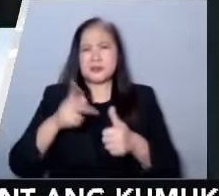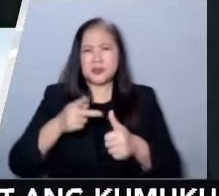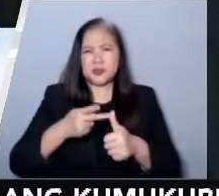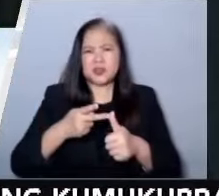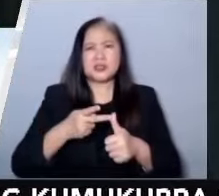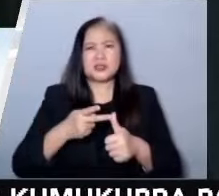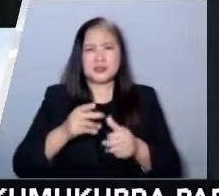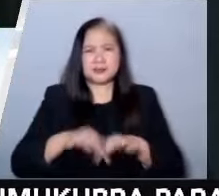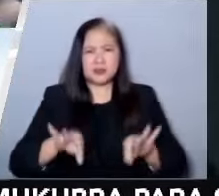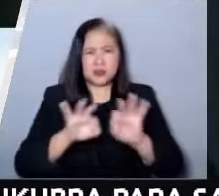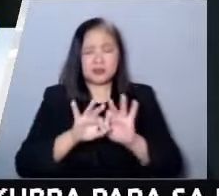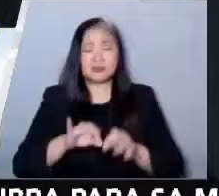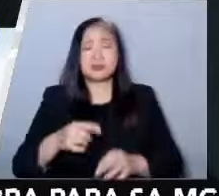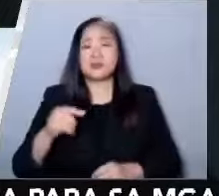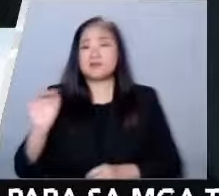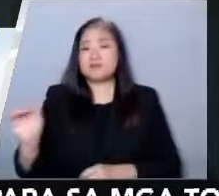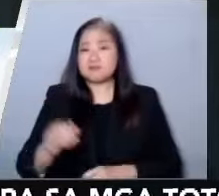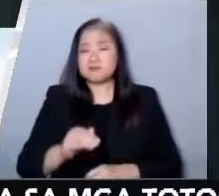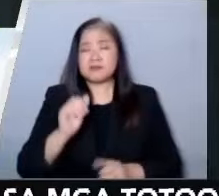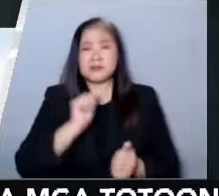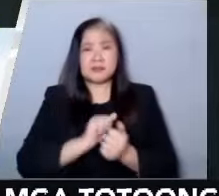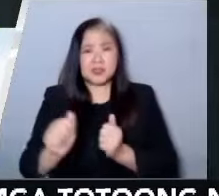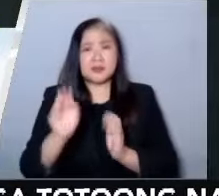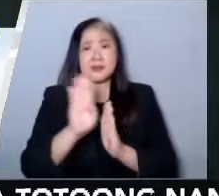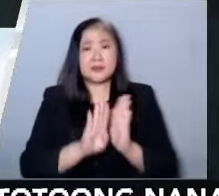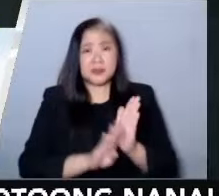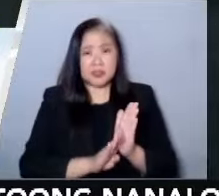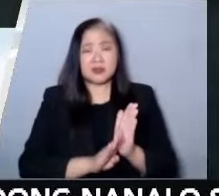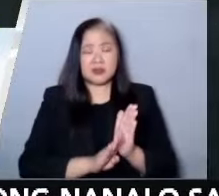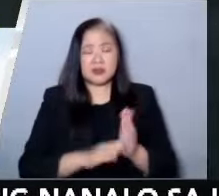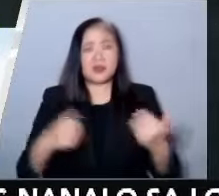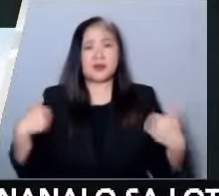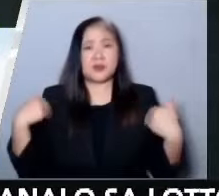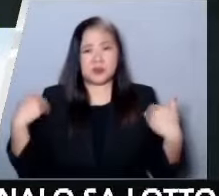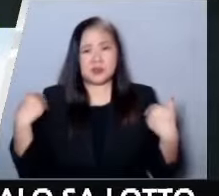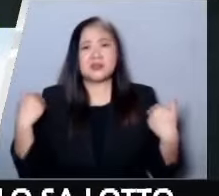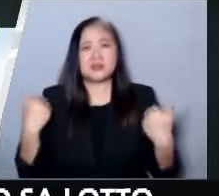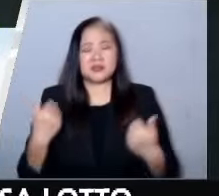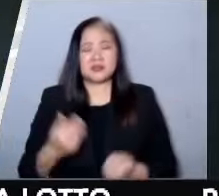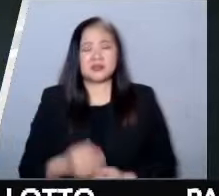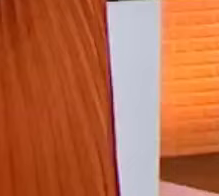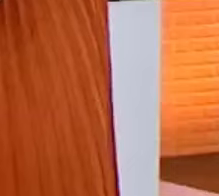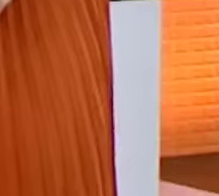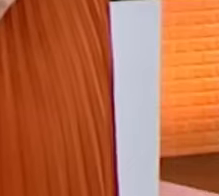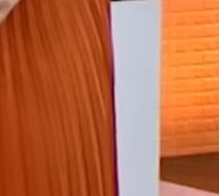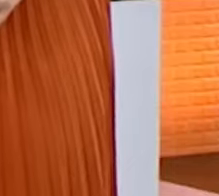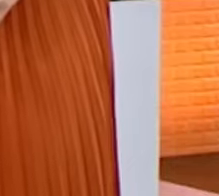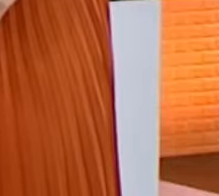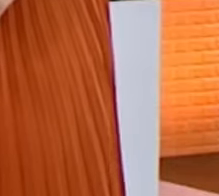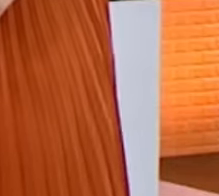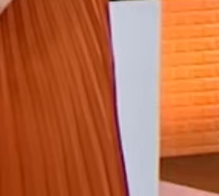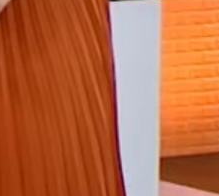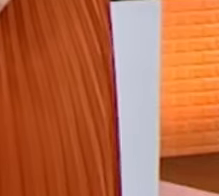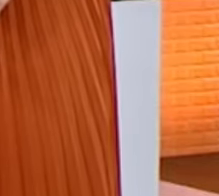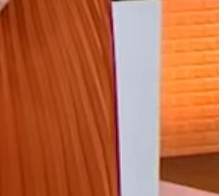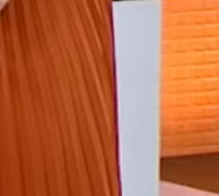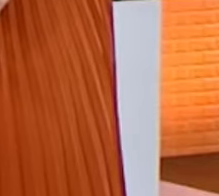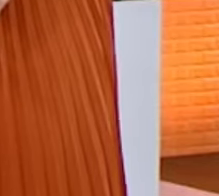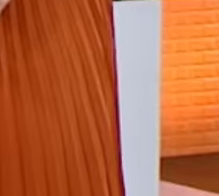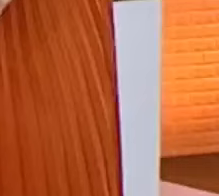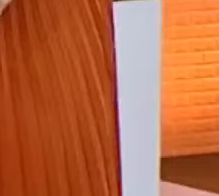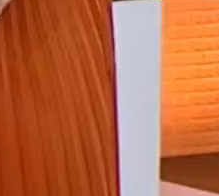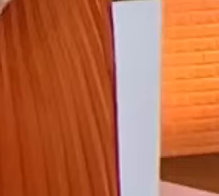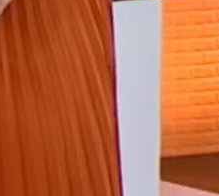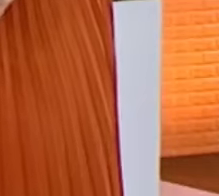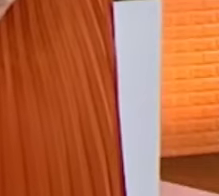of the adolescent pregnancy prevention bill ung issue ng populasyon hindi lang si mga kapuso para una ka sa mga